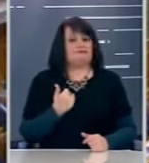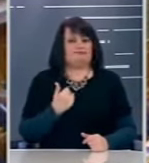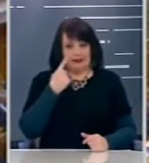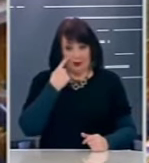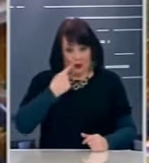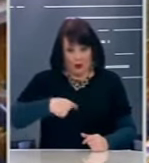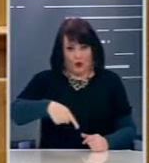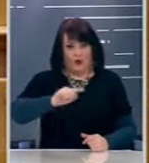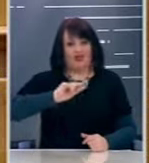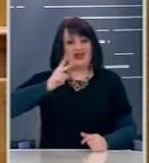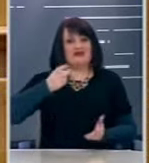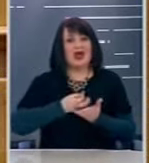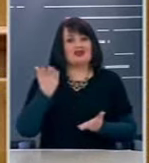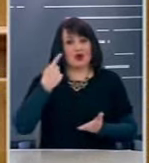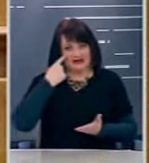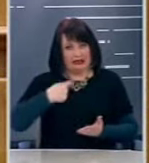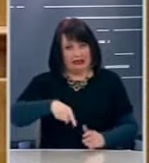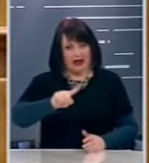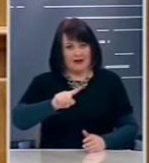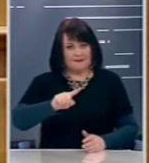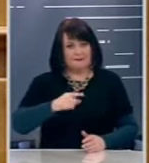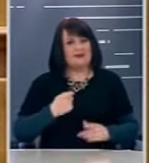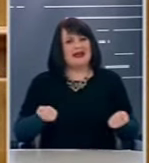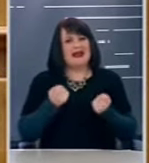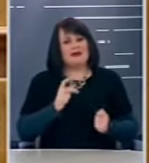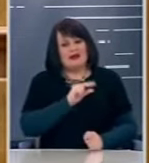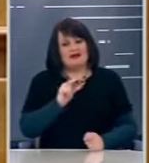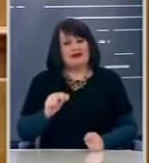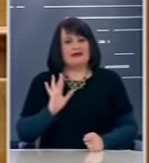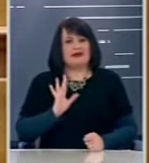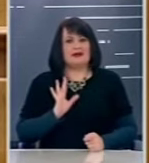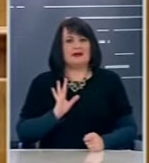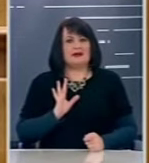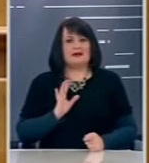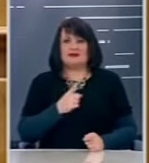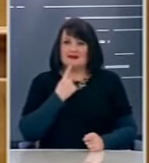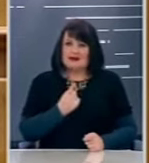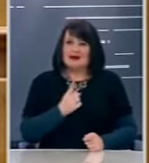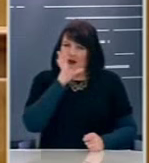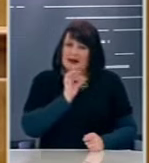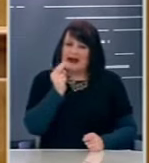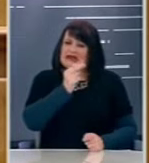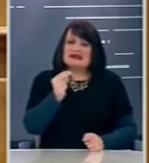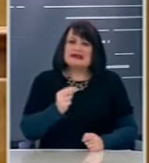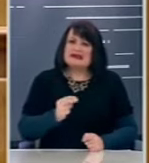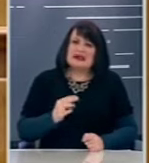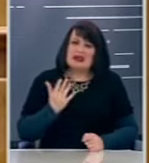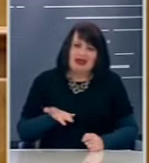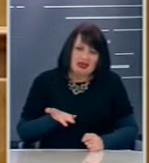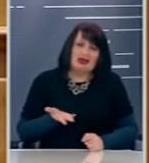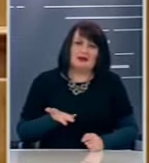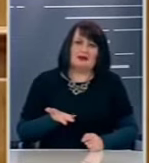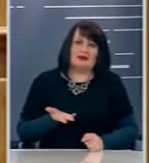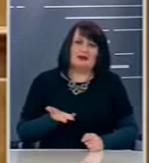πορεία για τη δεύτερη αξιολόγηση όταν πράξαμε το ίδιο επιμένοντας τα πραγματικά στοιχεία και τον στοιχειώδη